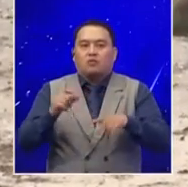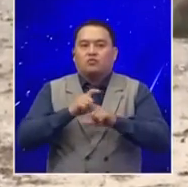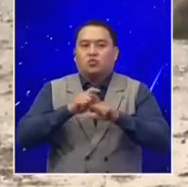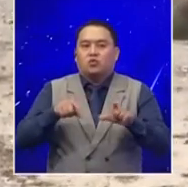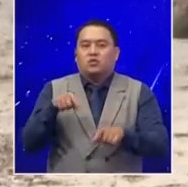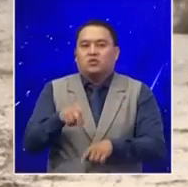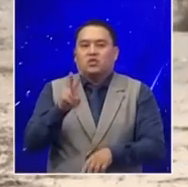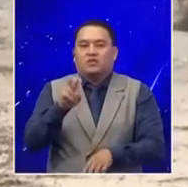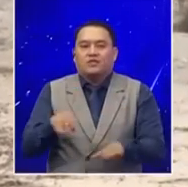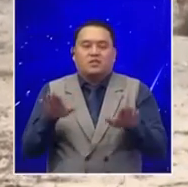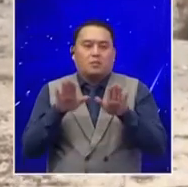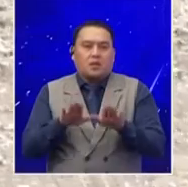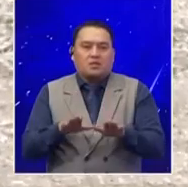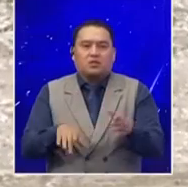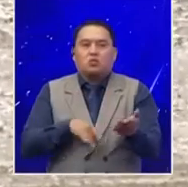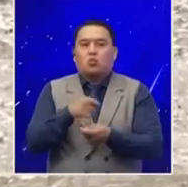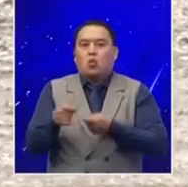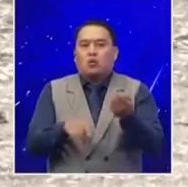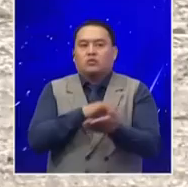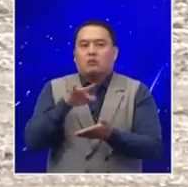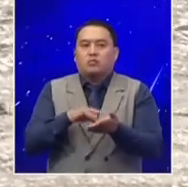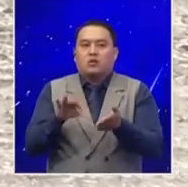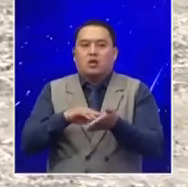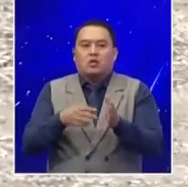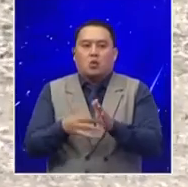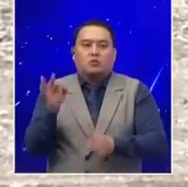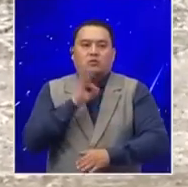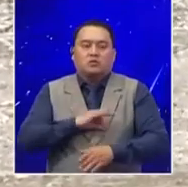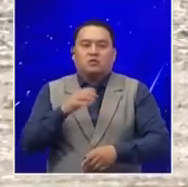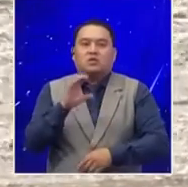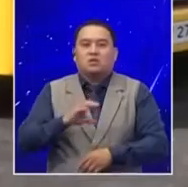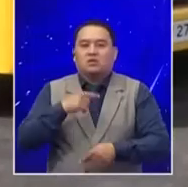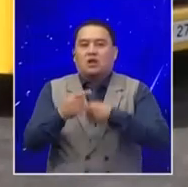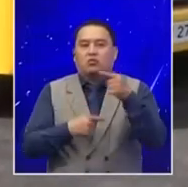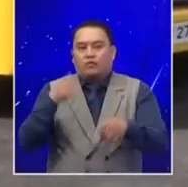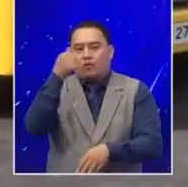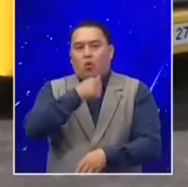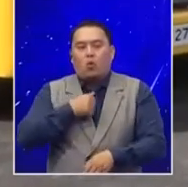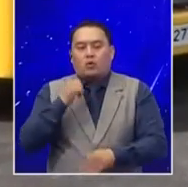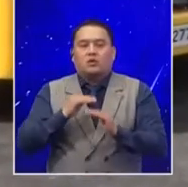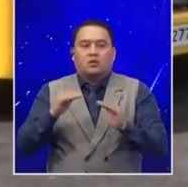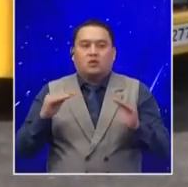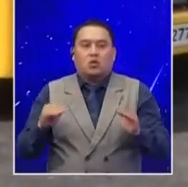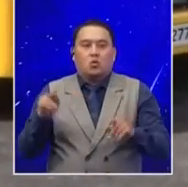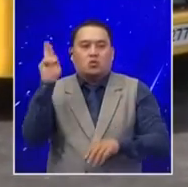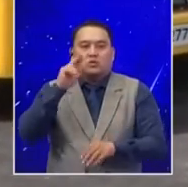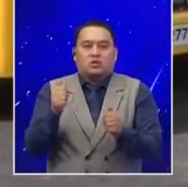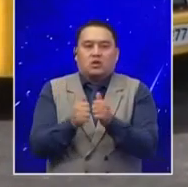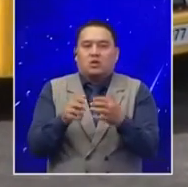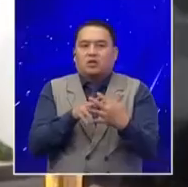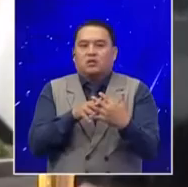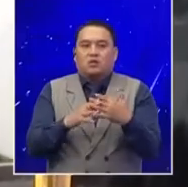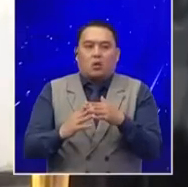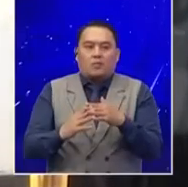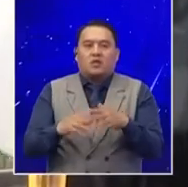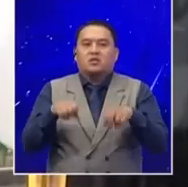на 1200 мест. Власти города планируют сдать этот объект в сентябре следующего года. Ну а пока дети ездят учиться в соседнее село